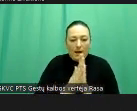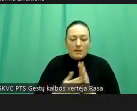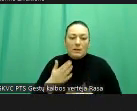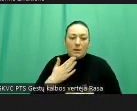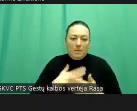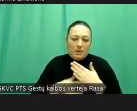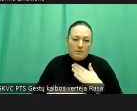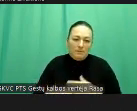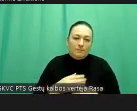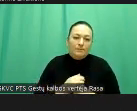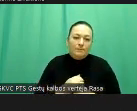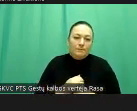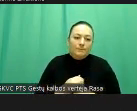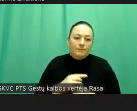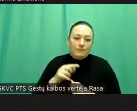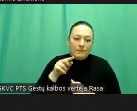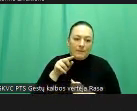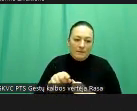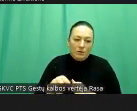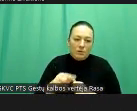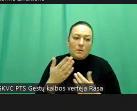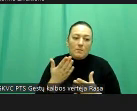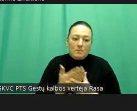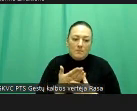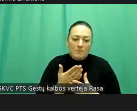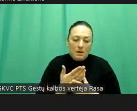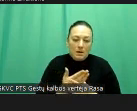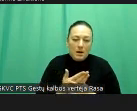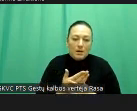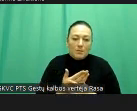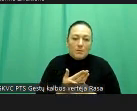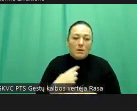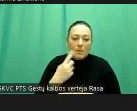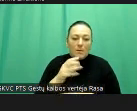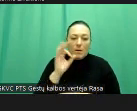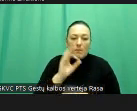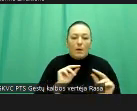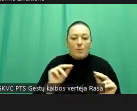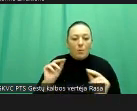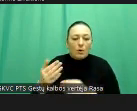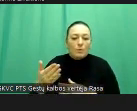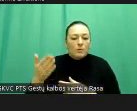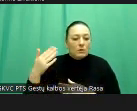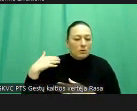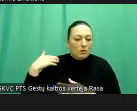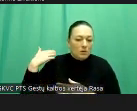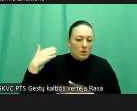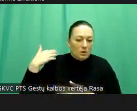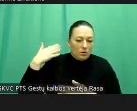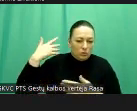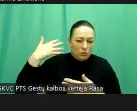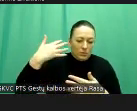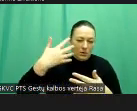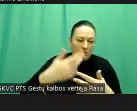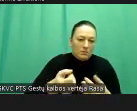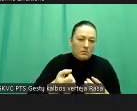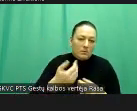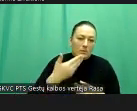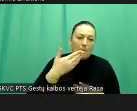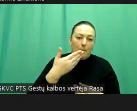kad ši kultūrinio paveldo idėja, kai kalbame apie mokymąsi iš praeities, yra perimta iš